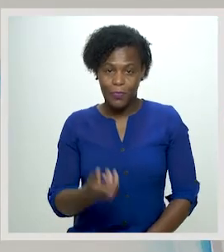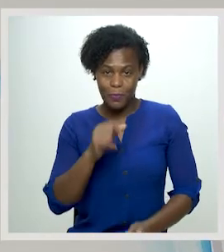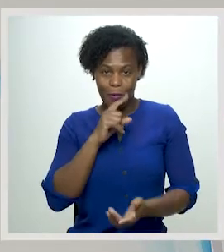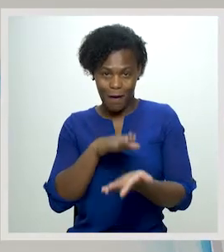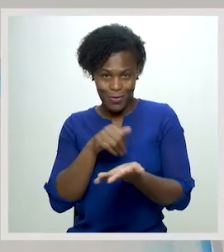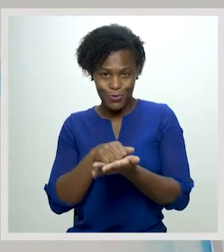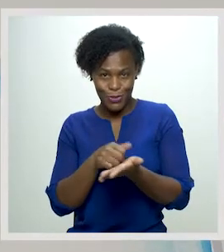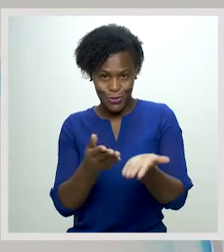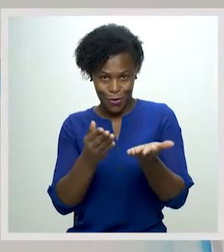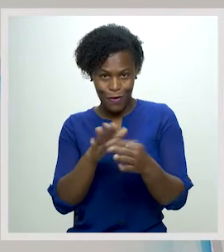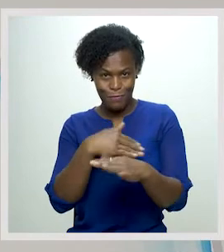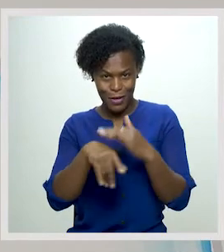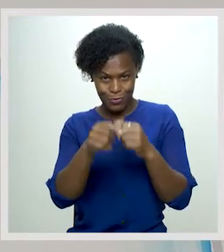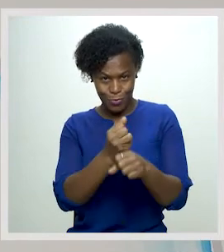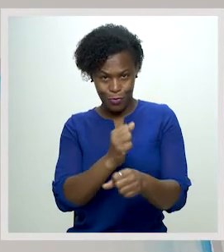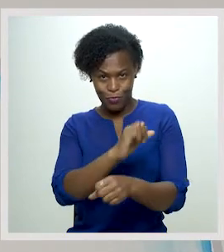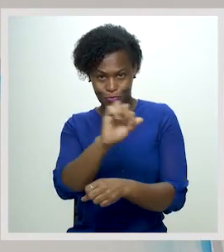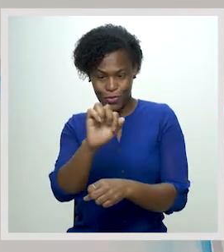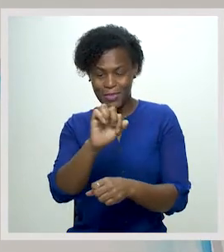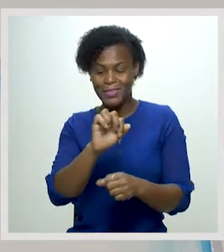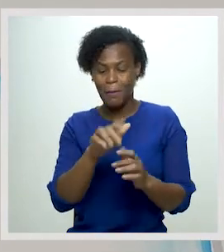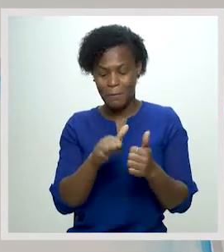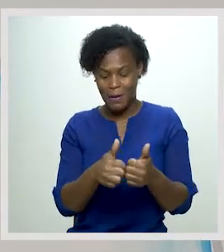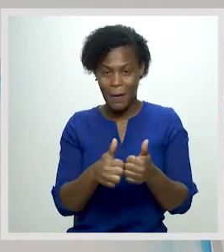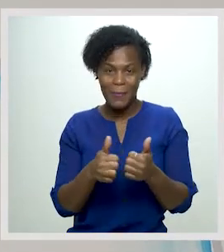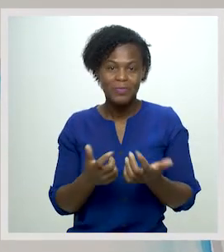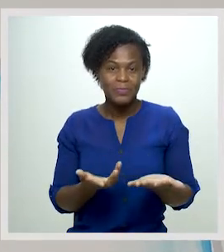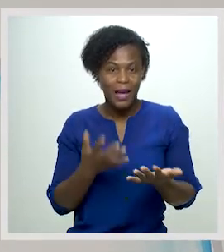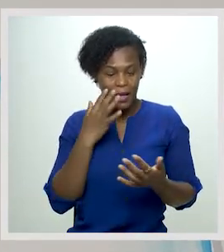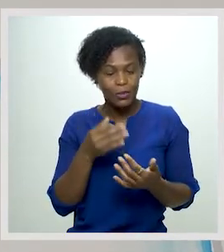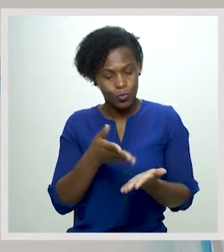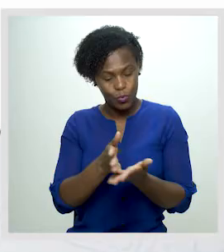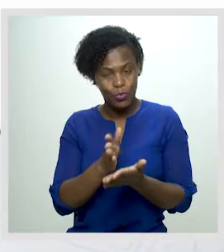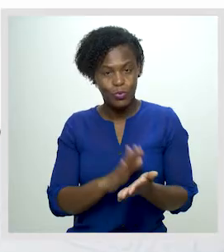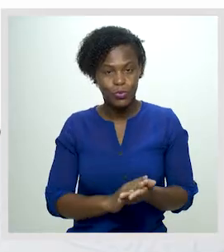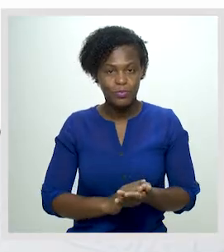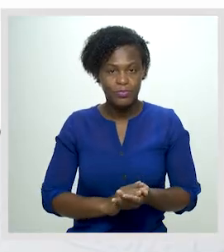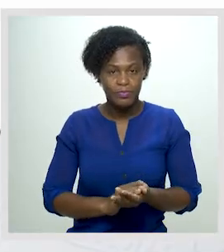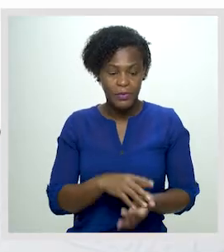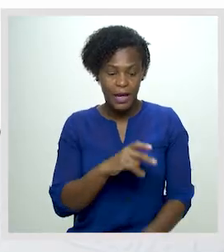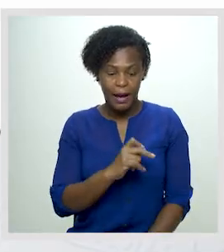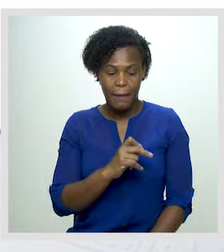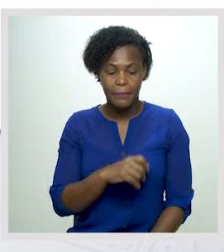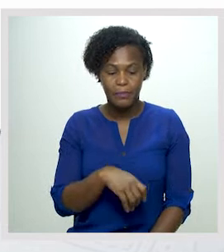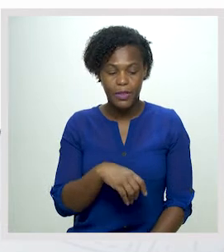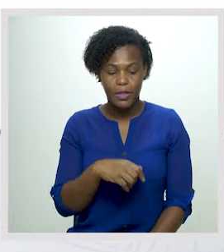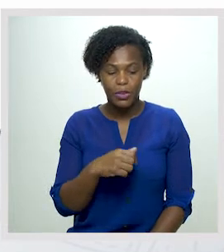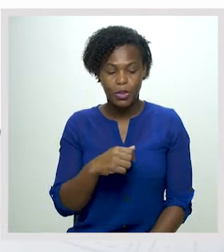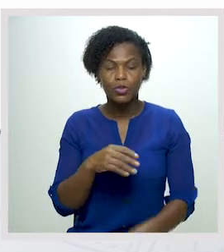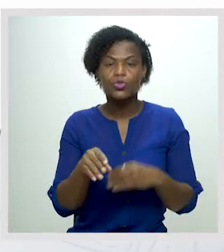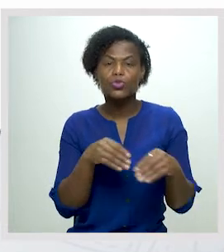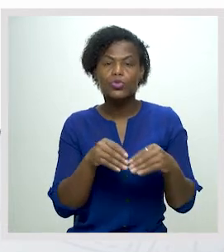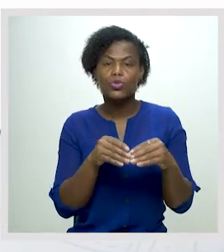On peut corriger? Tu as réalisé ta tâche? C'est bien comme ça. On continue. Ah, jeux